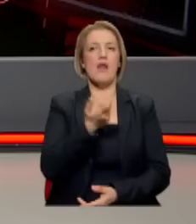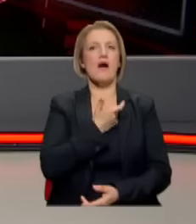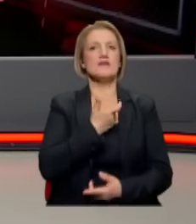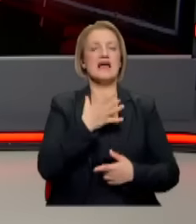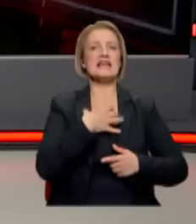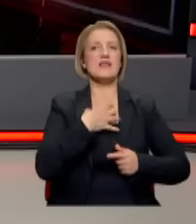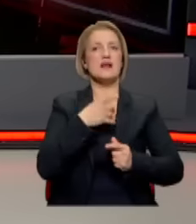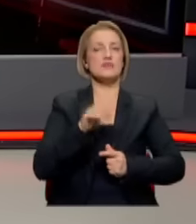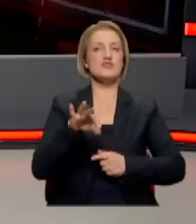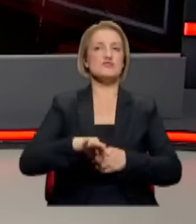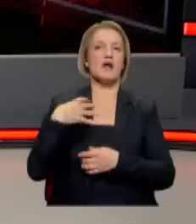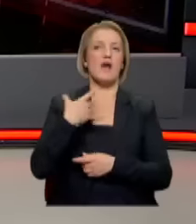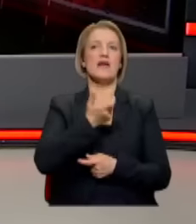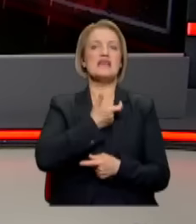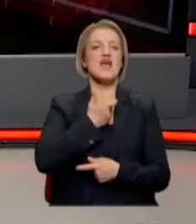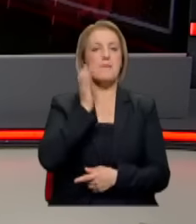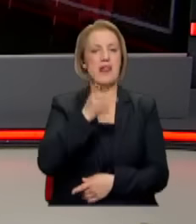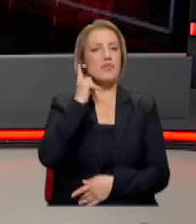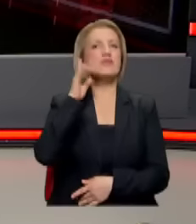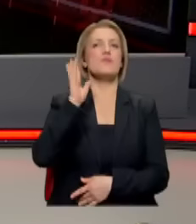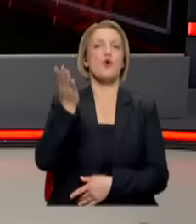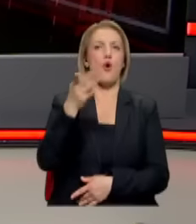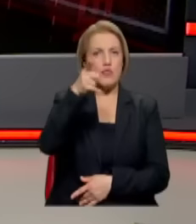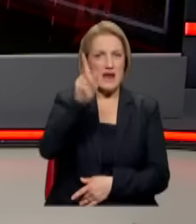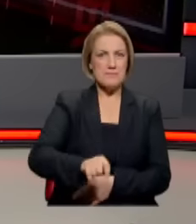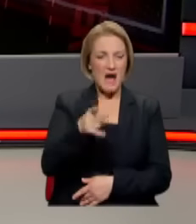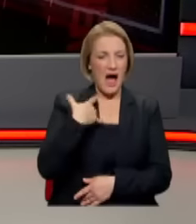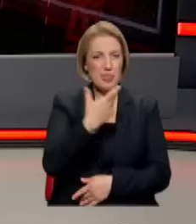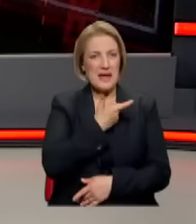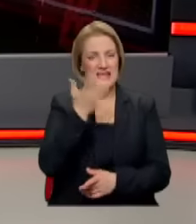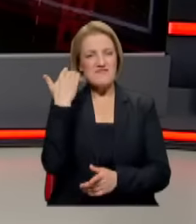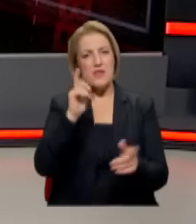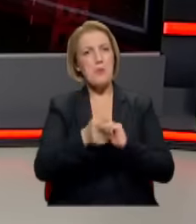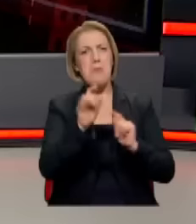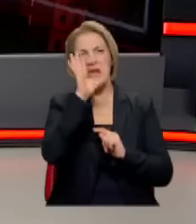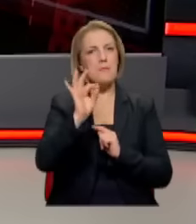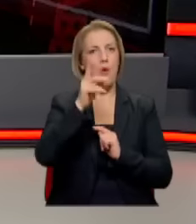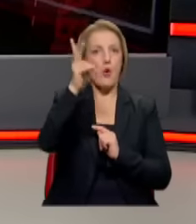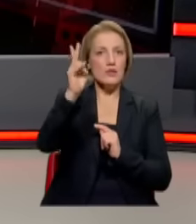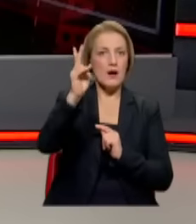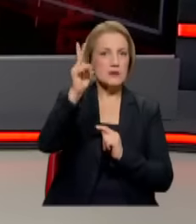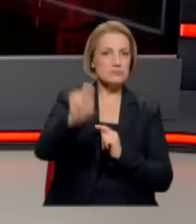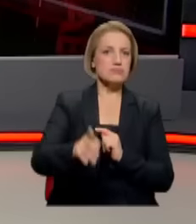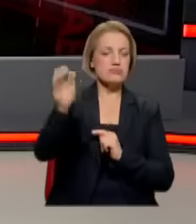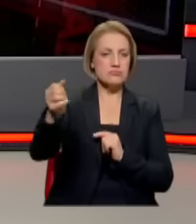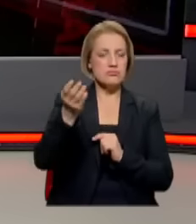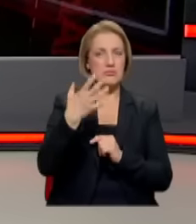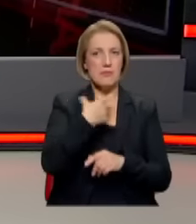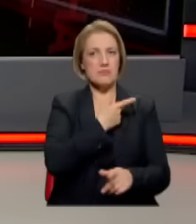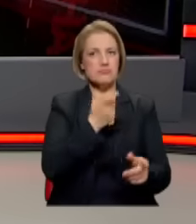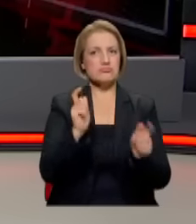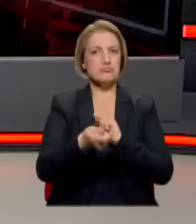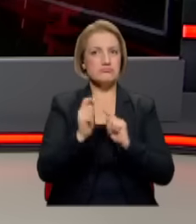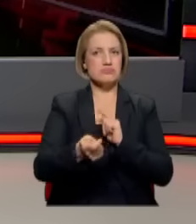filan kendileri yaptı Bakın şimdi anayasayı bile dinlemiyorlar onlar yaptı bu anayasayı değişikliği onlar getirdi